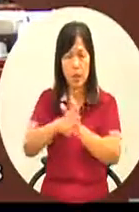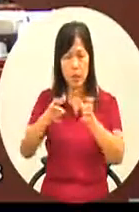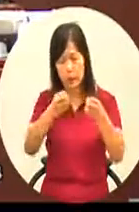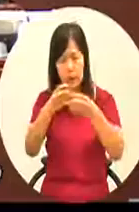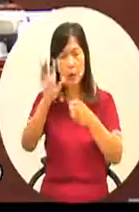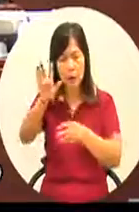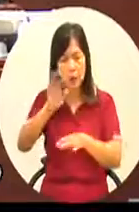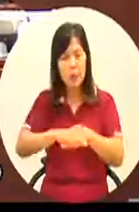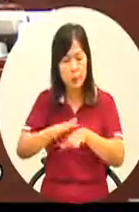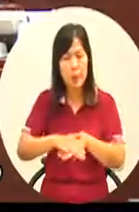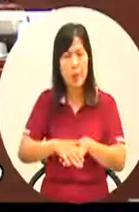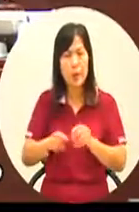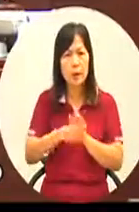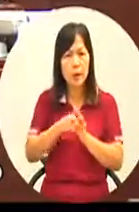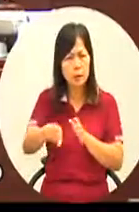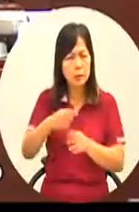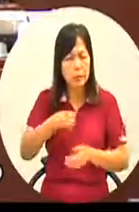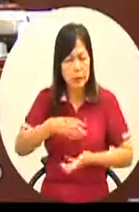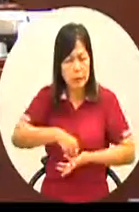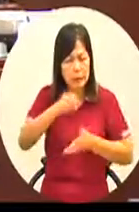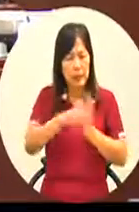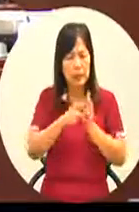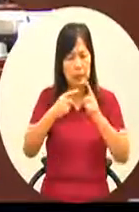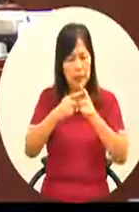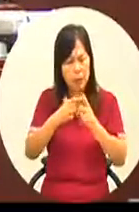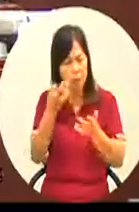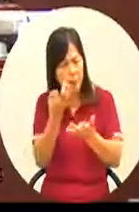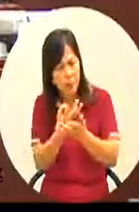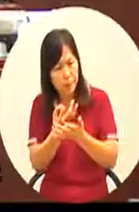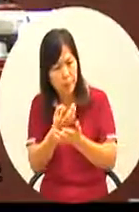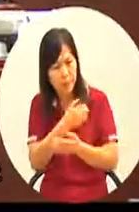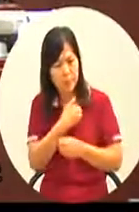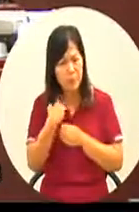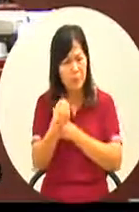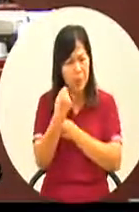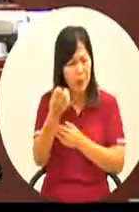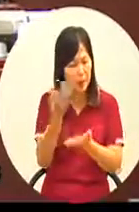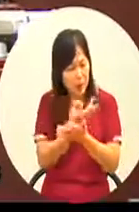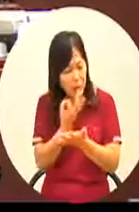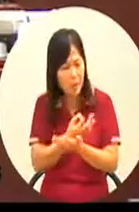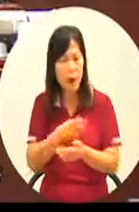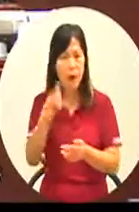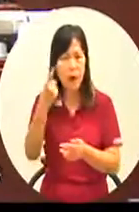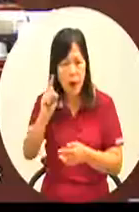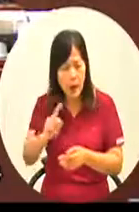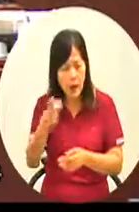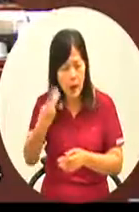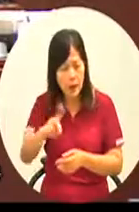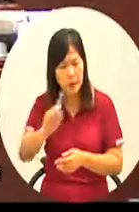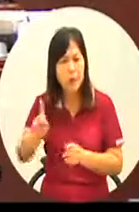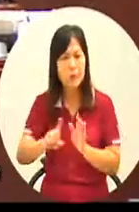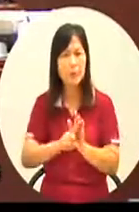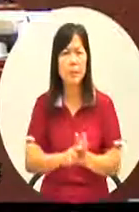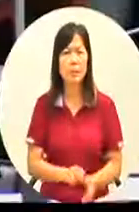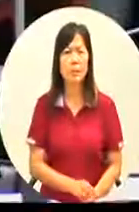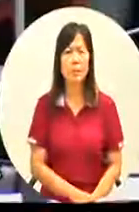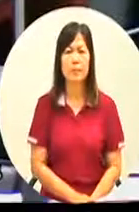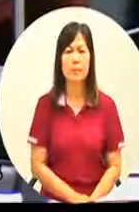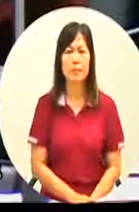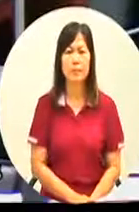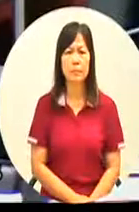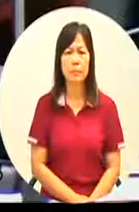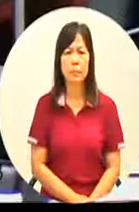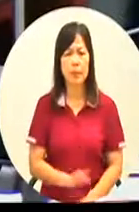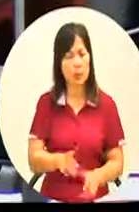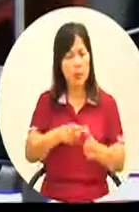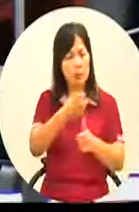怕就是说是不是他们的能量没有发挥，或者说他们的效率不够，哦，才会让议员觉得。 好，局长，那我先问了， 是 现